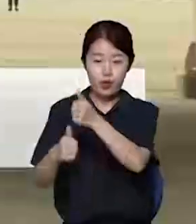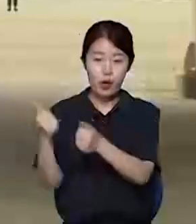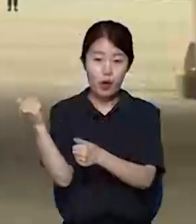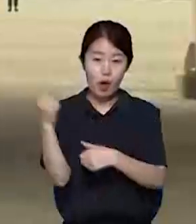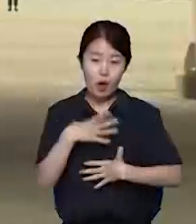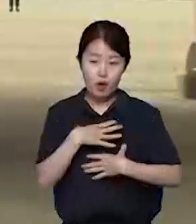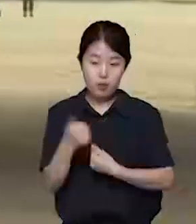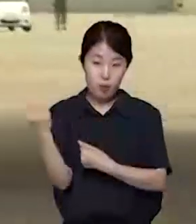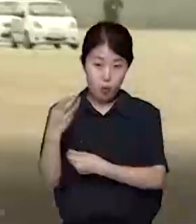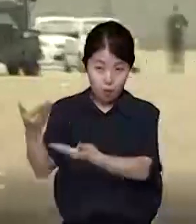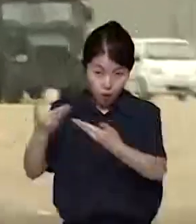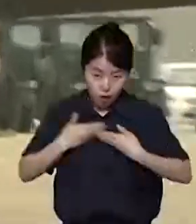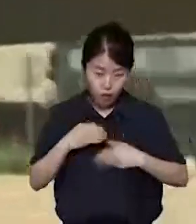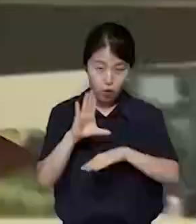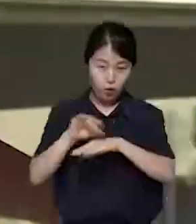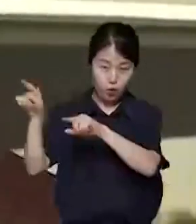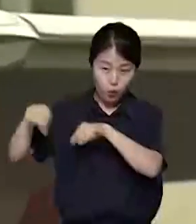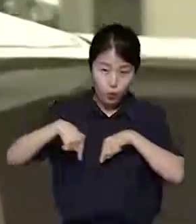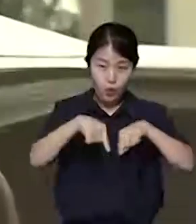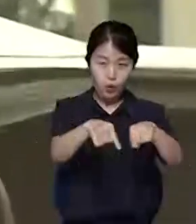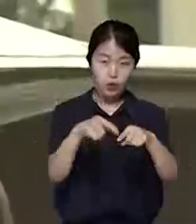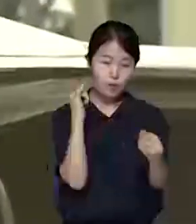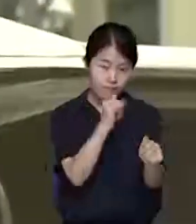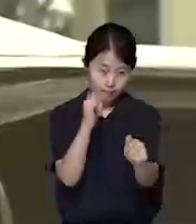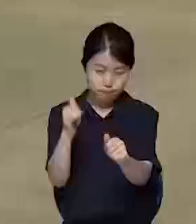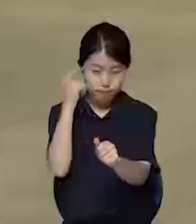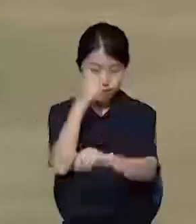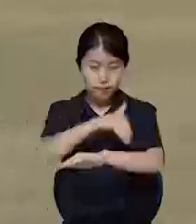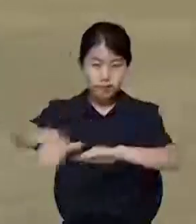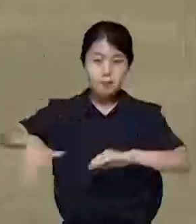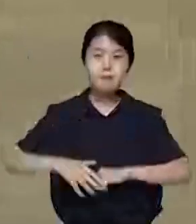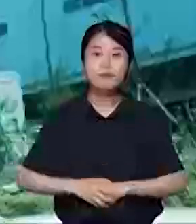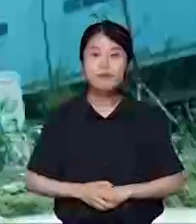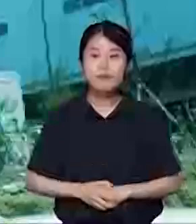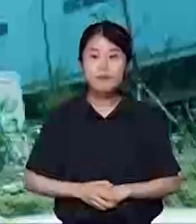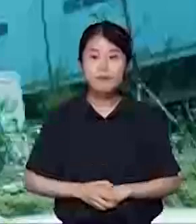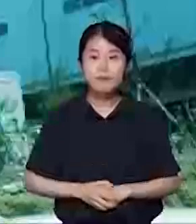언론사를 통해 무선번호 조사 방식으로 진행하기로 했습니다.